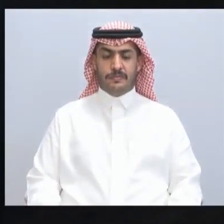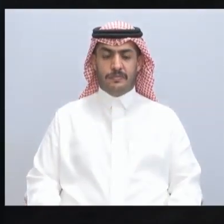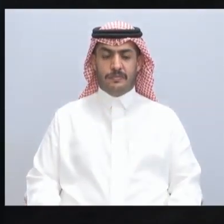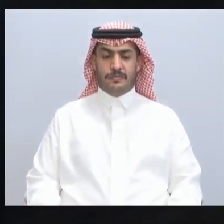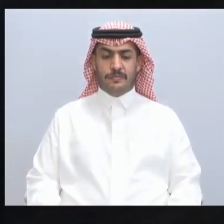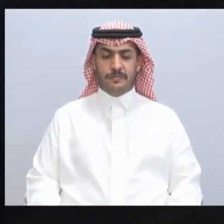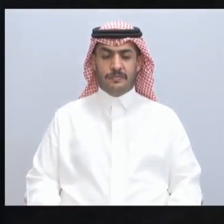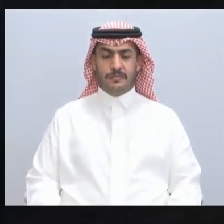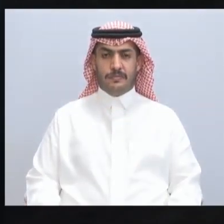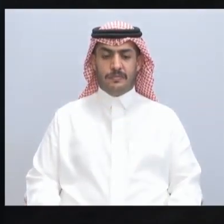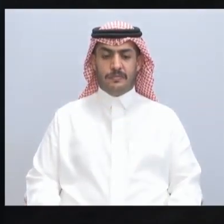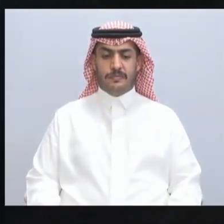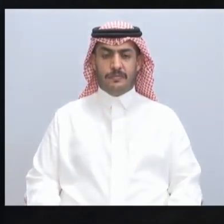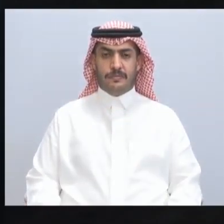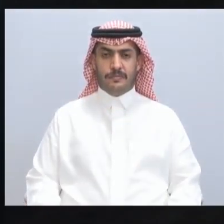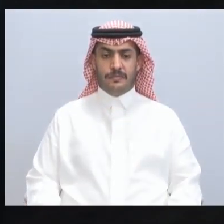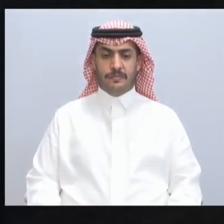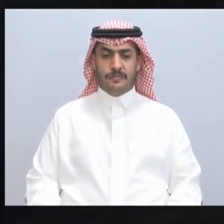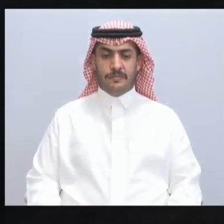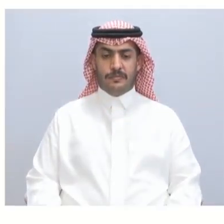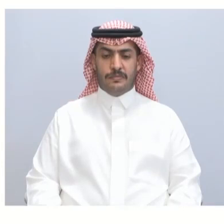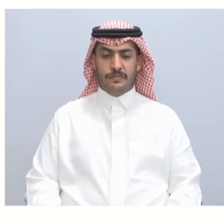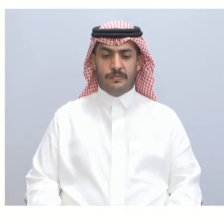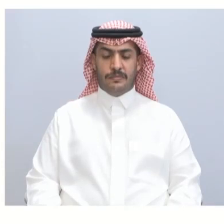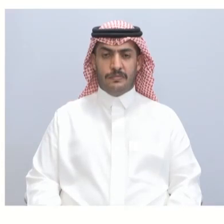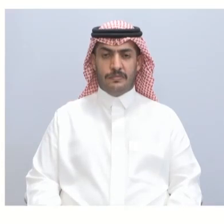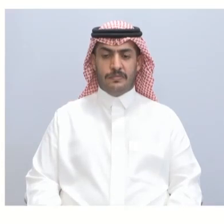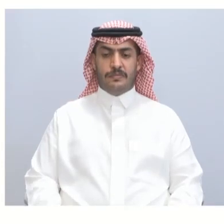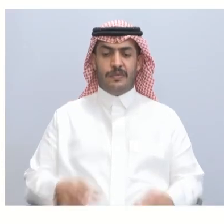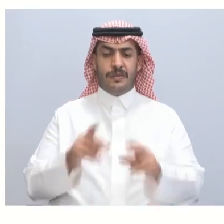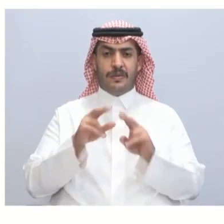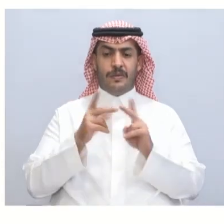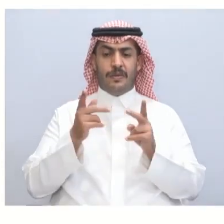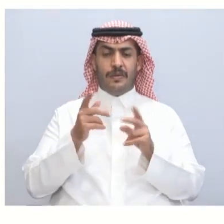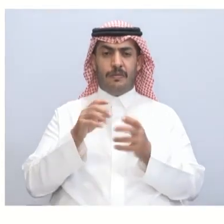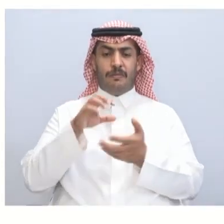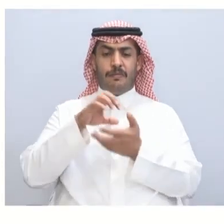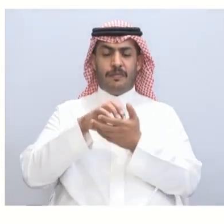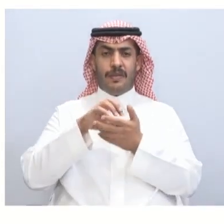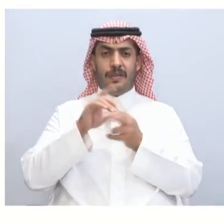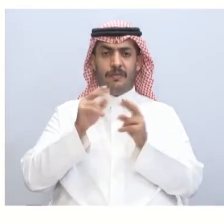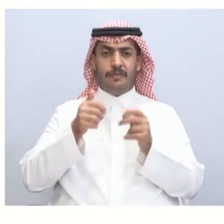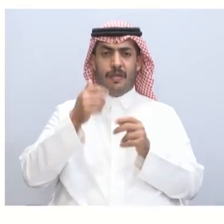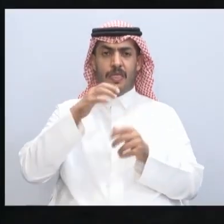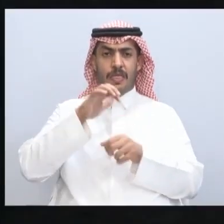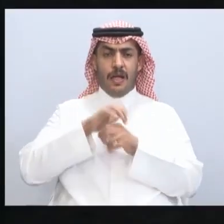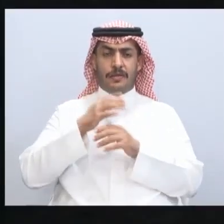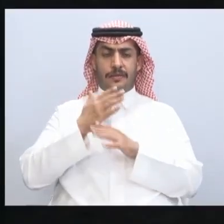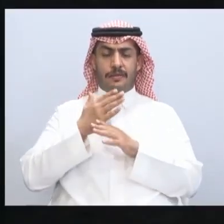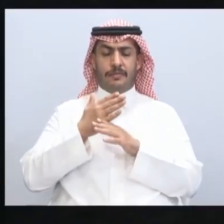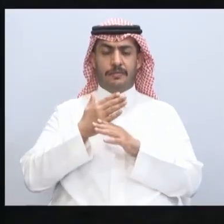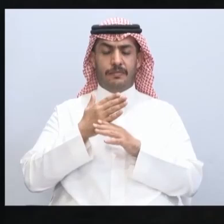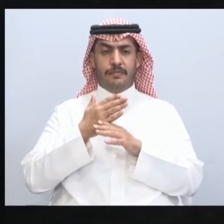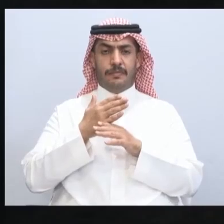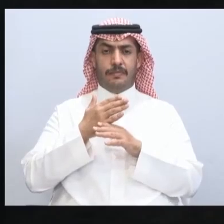اللون الاخضر مصادر الضغوط ما هي مصادر الضغوط تعرفنا عليها هناك